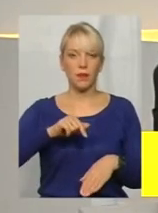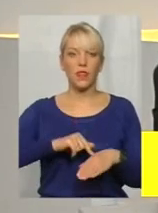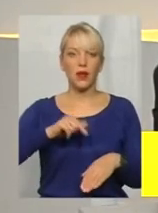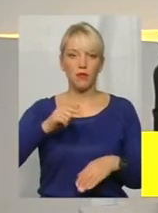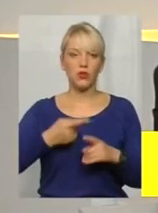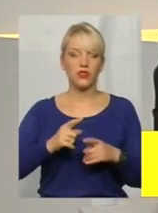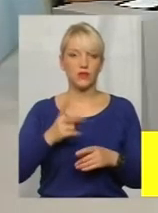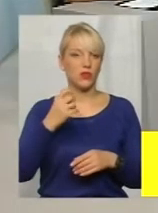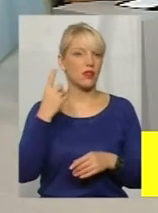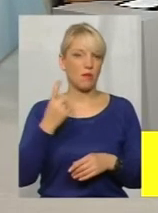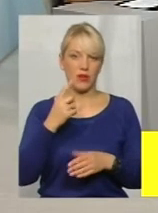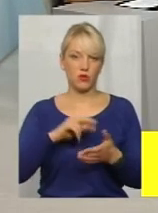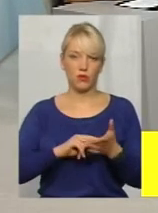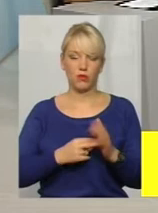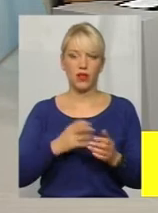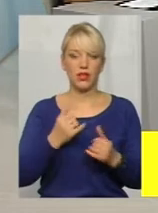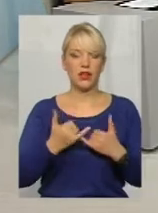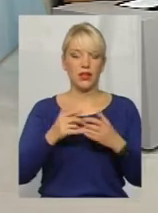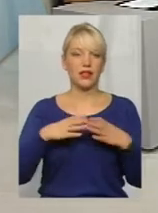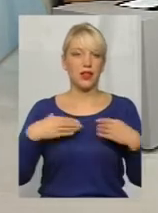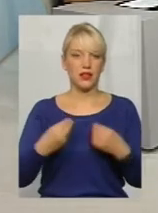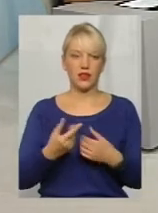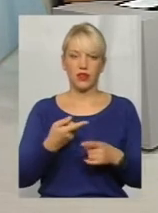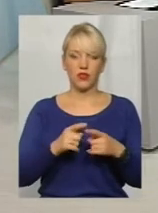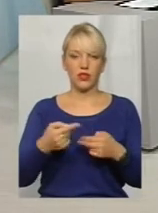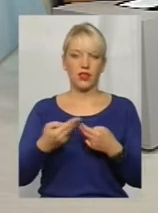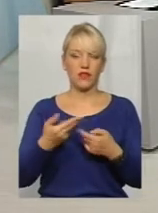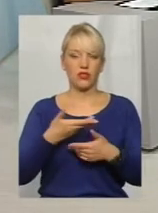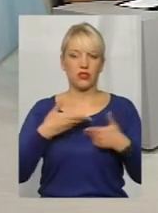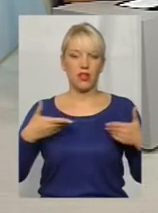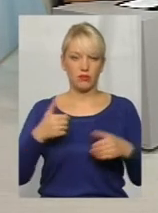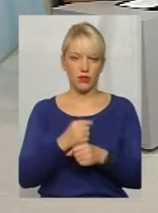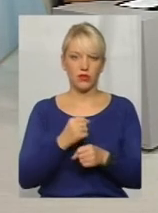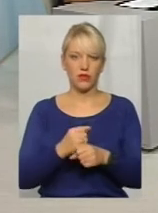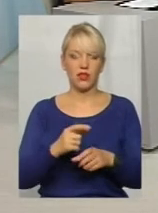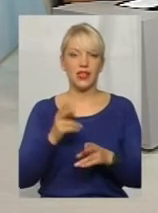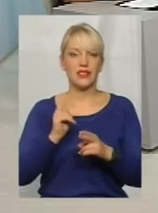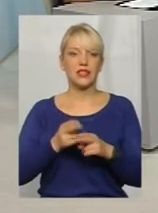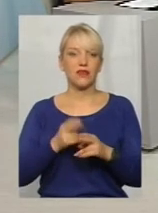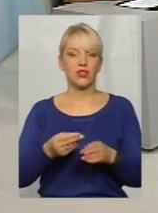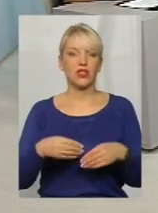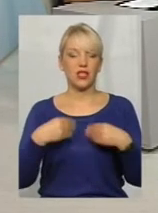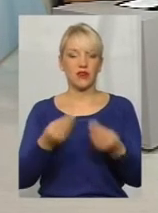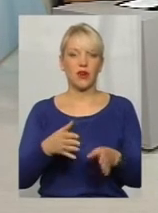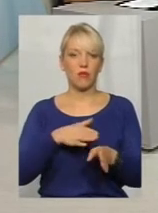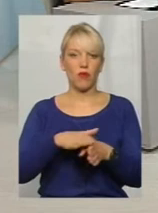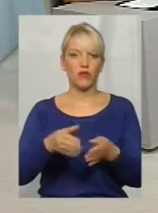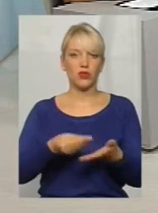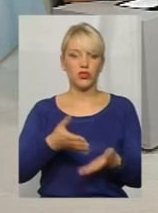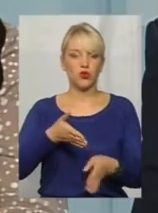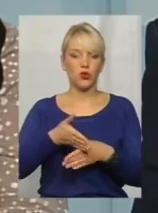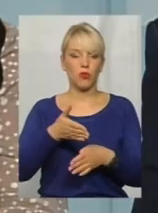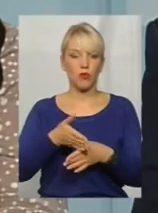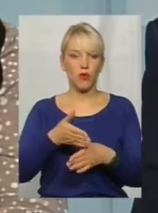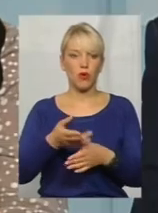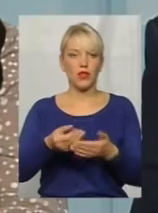на першому плані, особливості в рідних, вони заважають нам працювати, заважають надавати повноцінну допомогу на